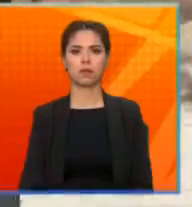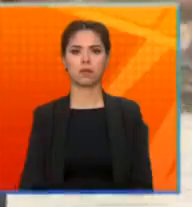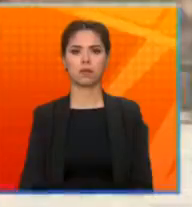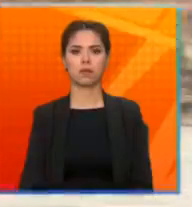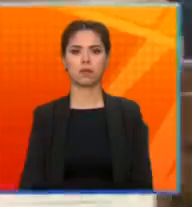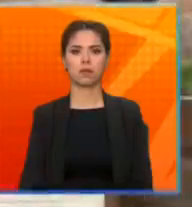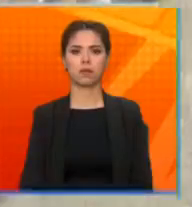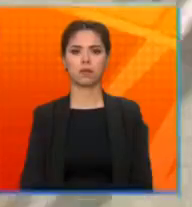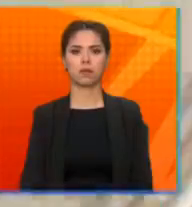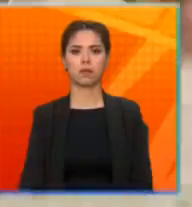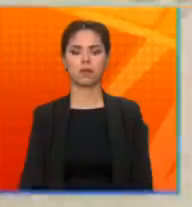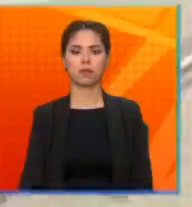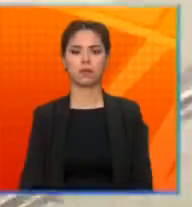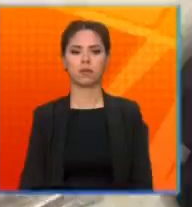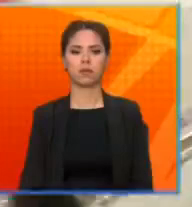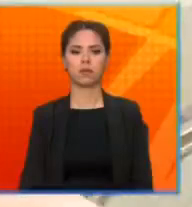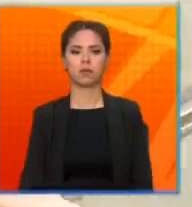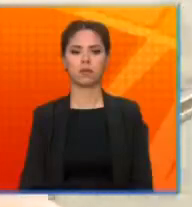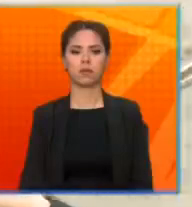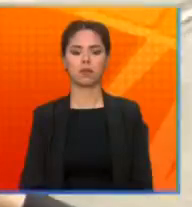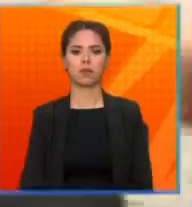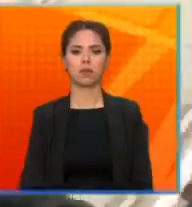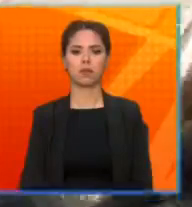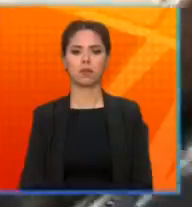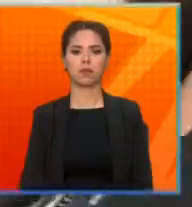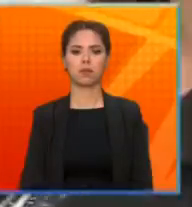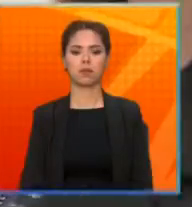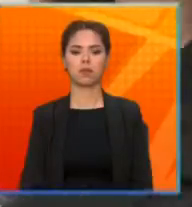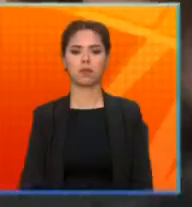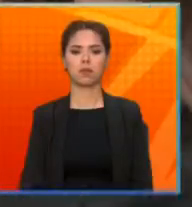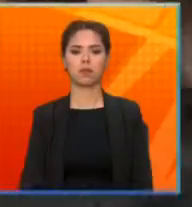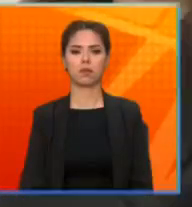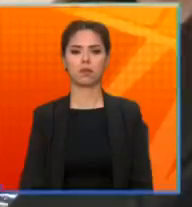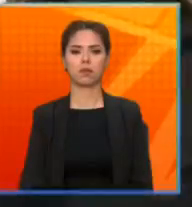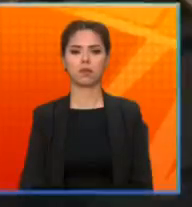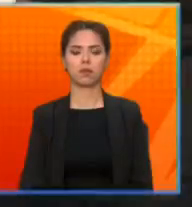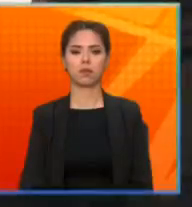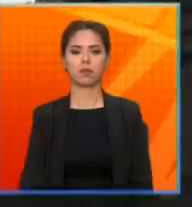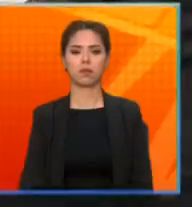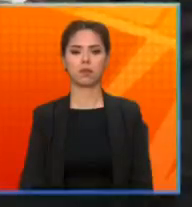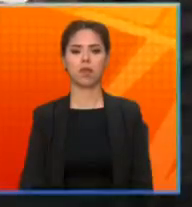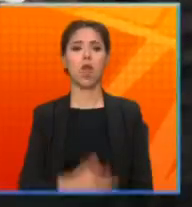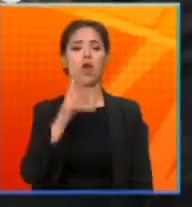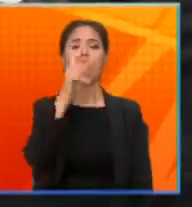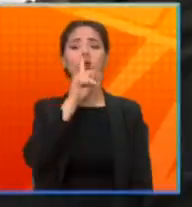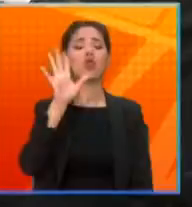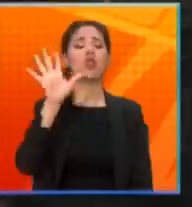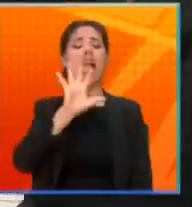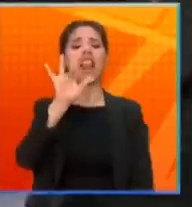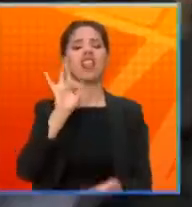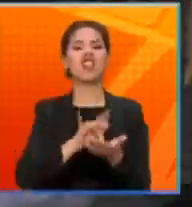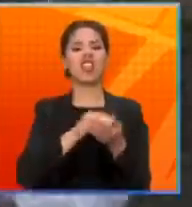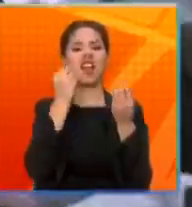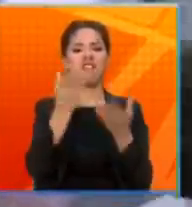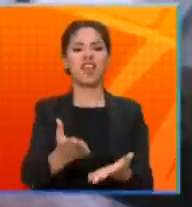telefonu vazgeçecek değil mi Evet şimdi takacağım 3150 TL ceza